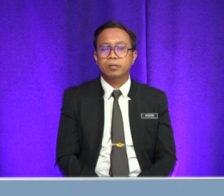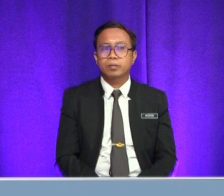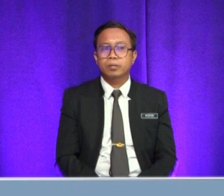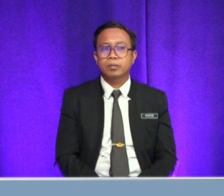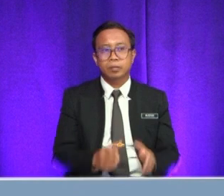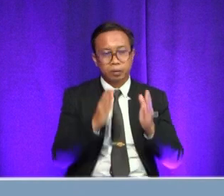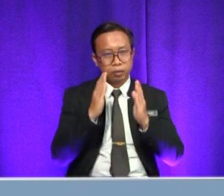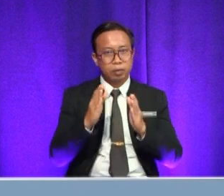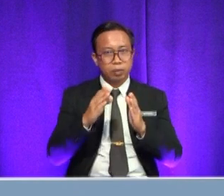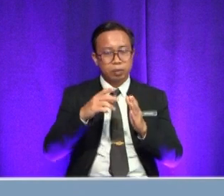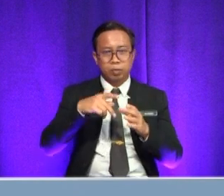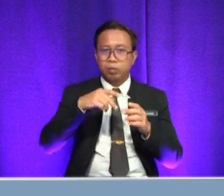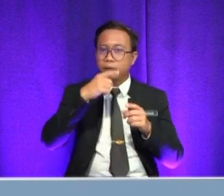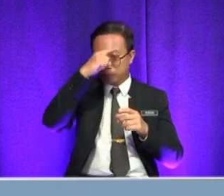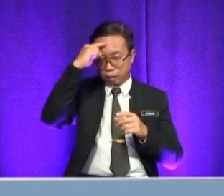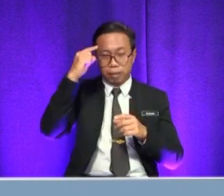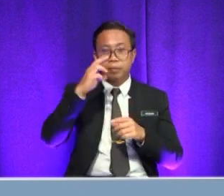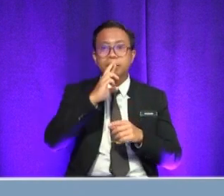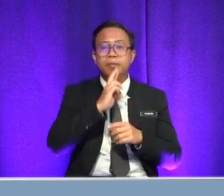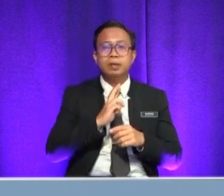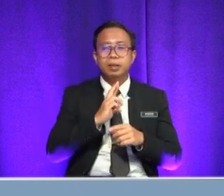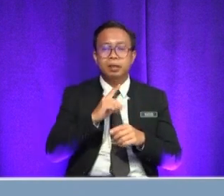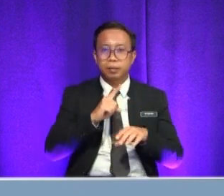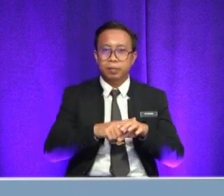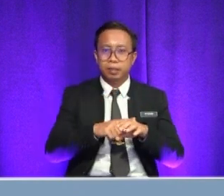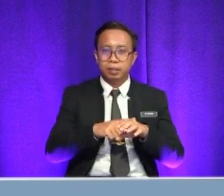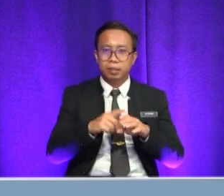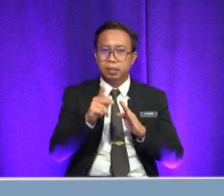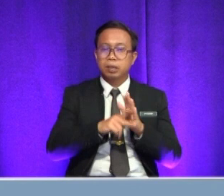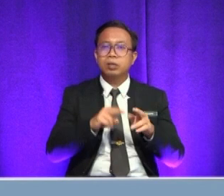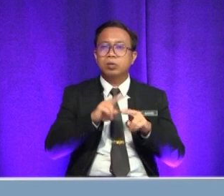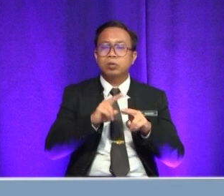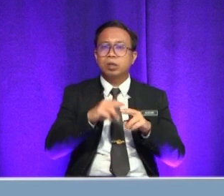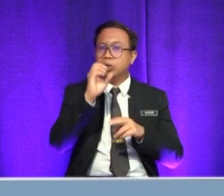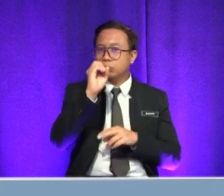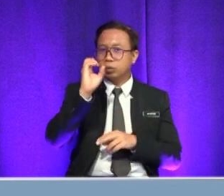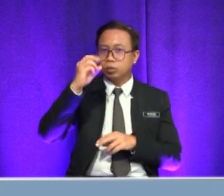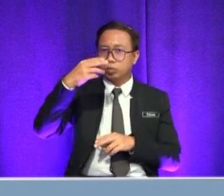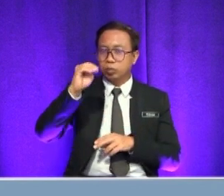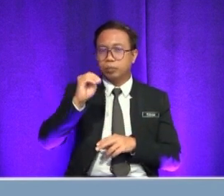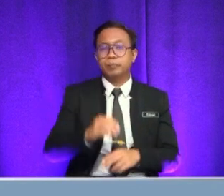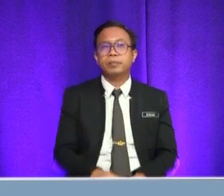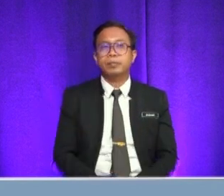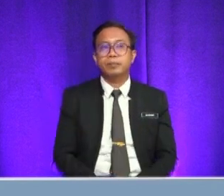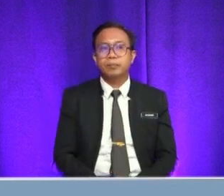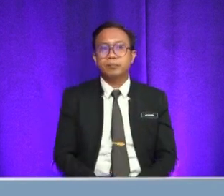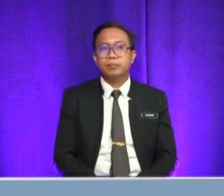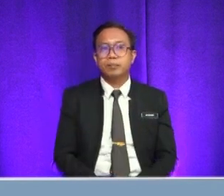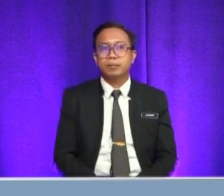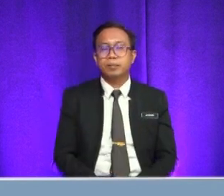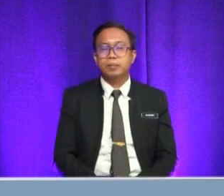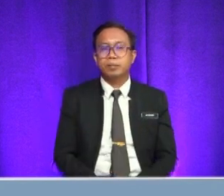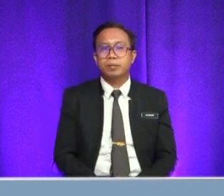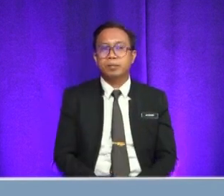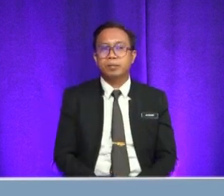Sentuhkan prob merah dan prob hitam dan laraskan jarum penunjuk pada kedudukan 0 ohm. Okey, betul. Okey, sentuhkan prob merah dan prob